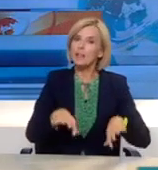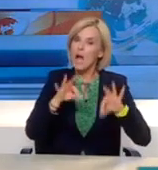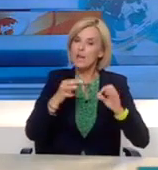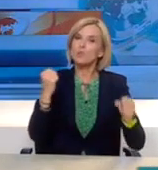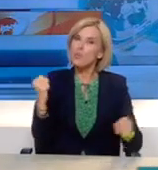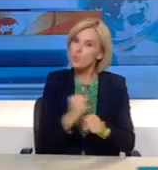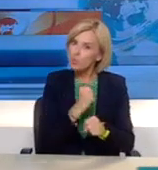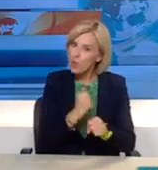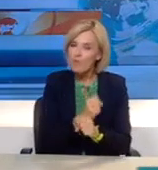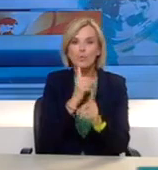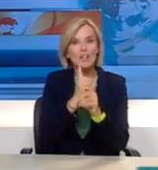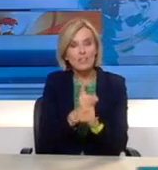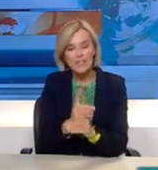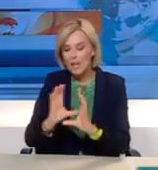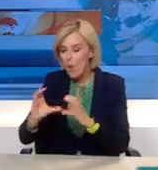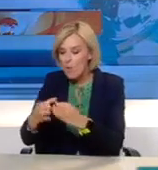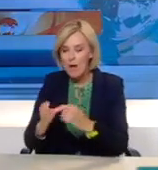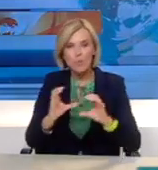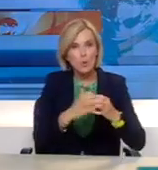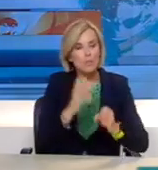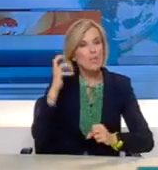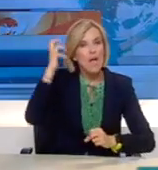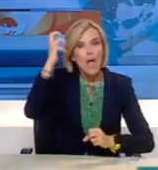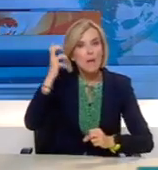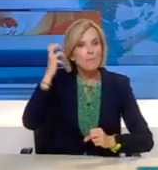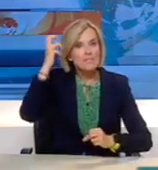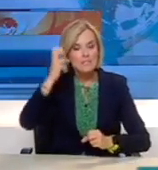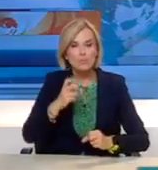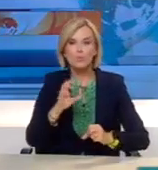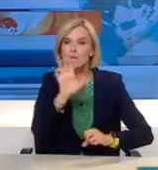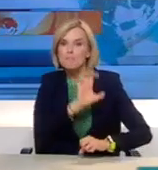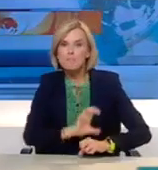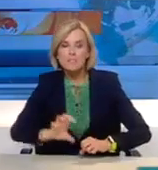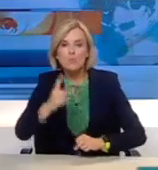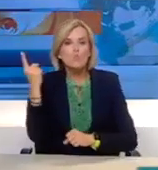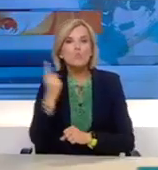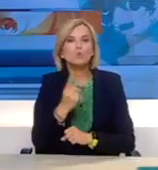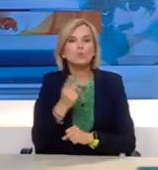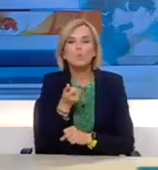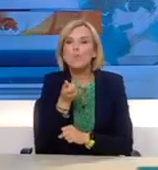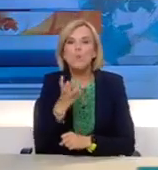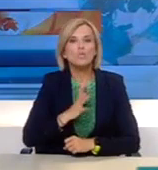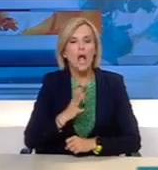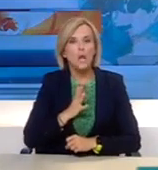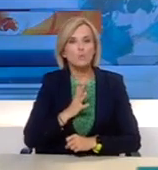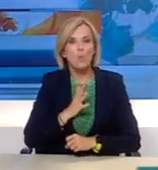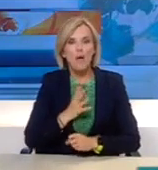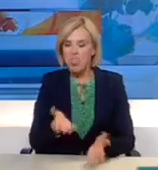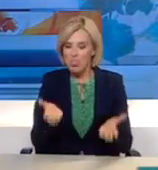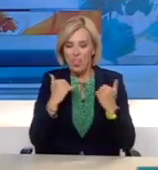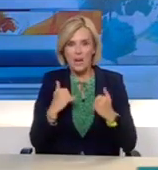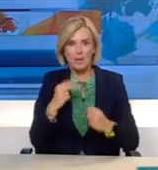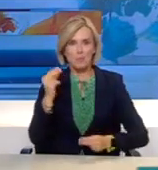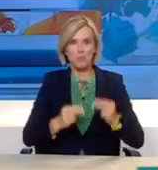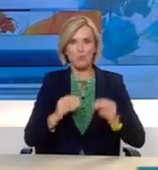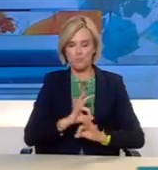καθηγητής κ. Τσιόδρας, και αυτές έχουν σκοπό να αποδείξουν σε τι ποσοστό υπάρχει ανοσία στον πληθυσμό μιας περιοχής, σε έναν κλειστό πληθυσμό ή